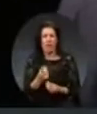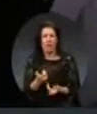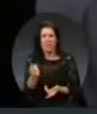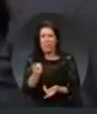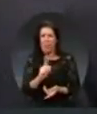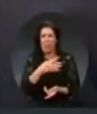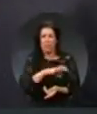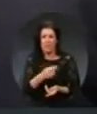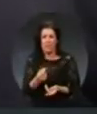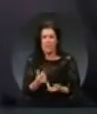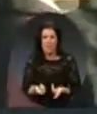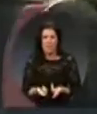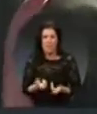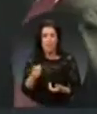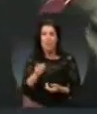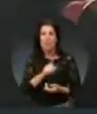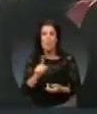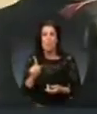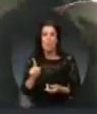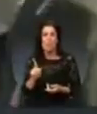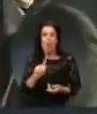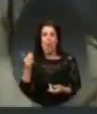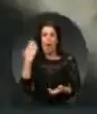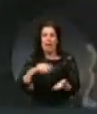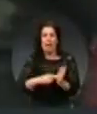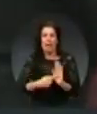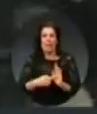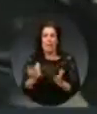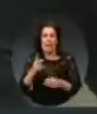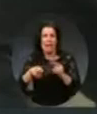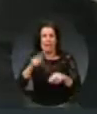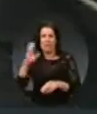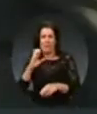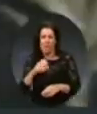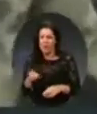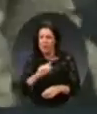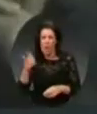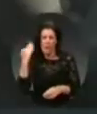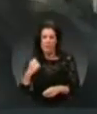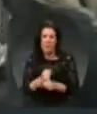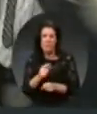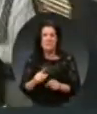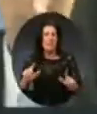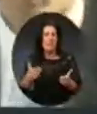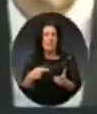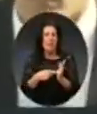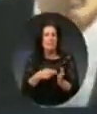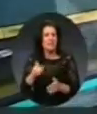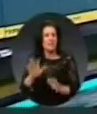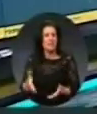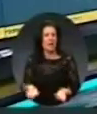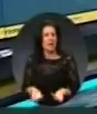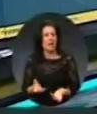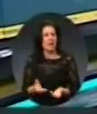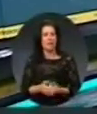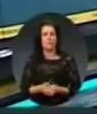לטפל בנושא של כחלון, ופרס בחיים לא היה עושה את זה. אז למה להציג את הדברים בצורה כל כך רע? אני אגיד לך למה, אני רק עוד שיש בו את אלון, אוקיי. תגיד לי,